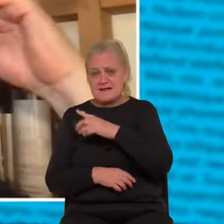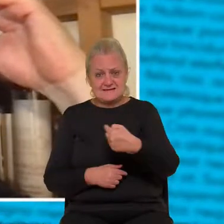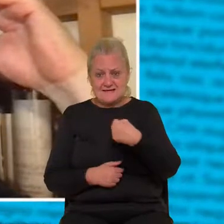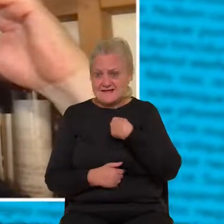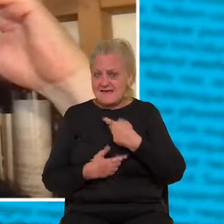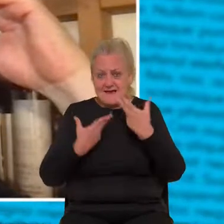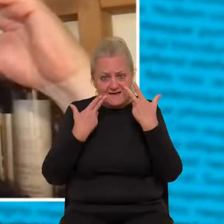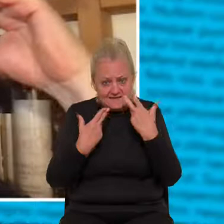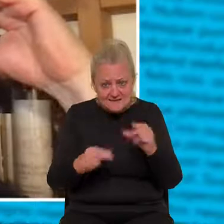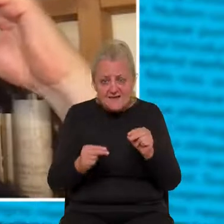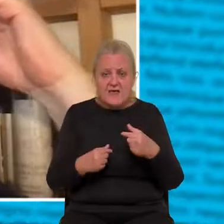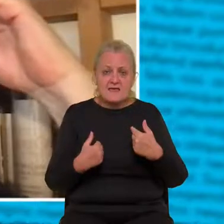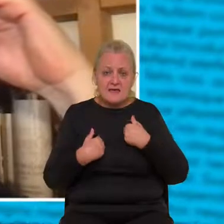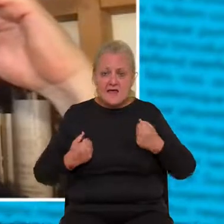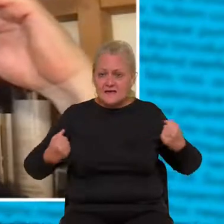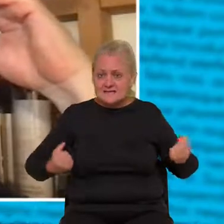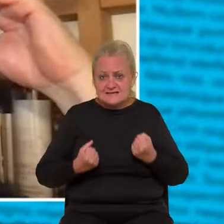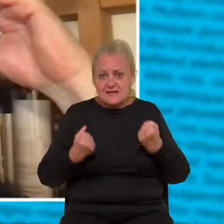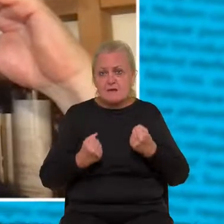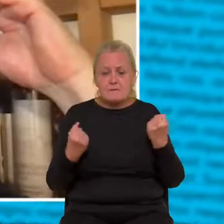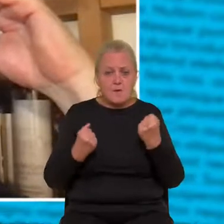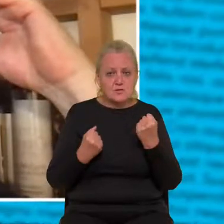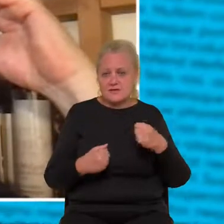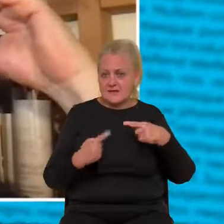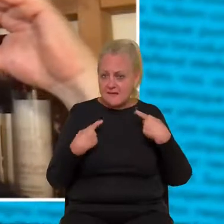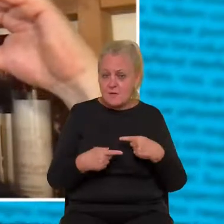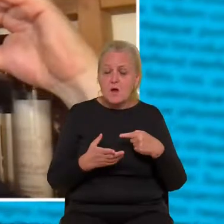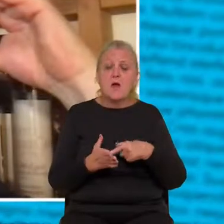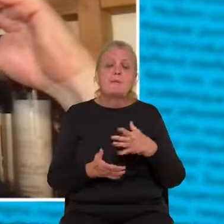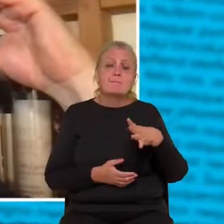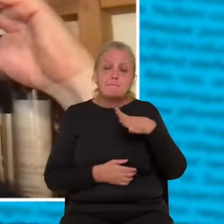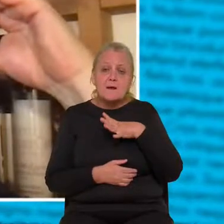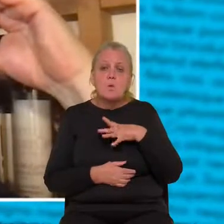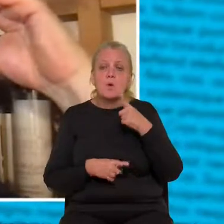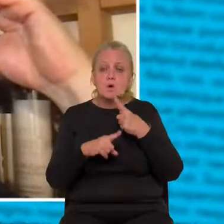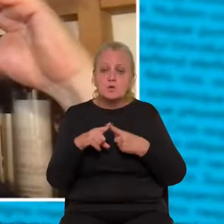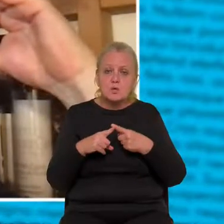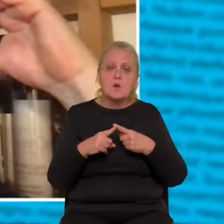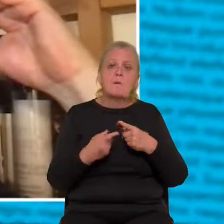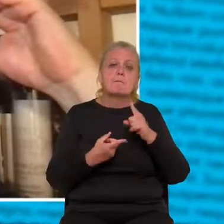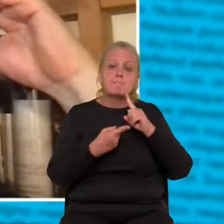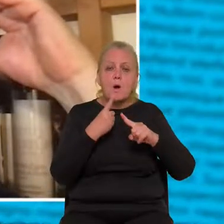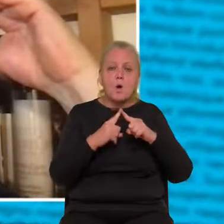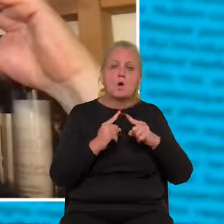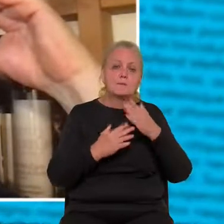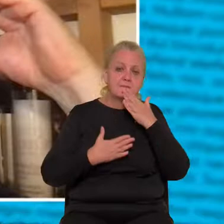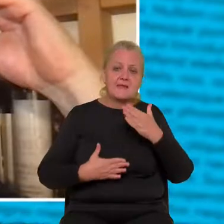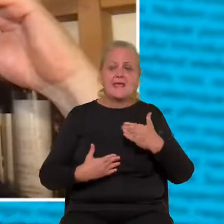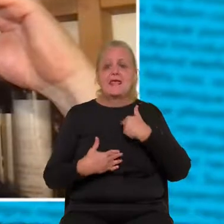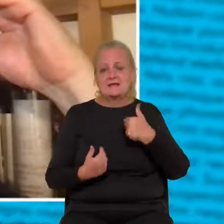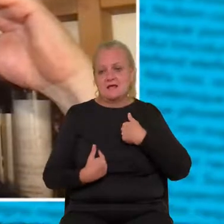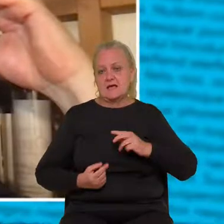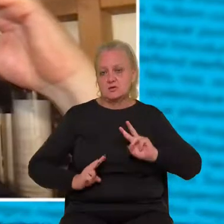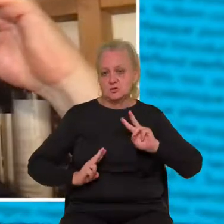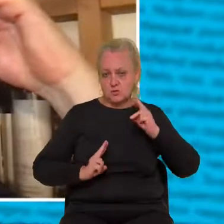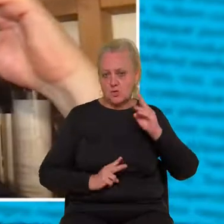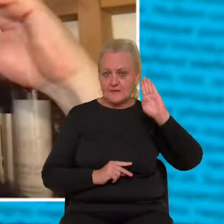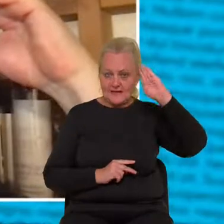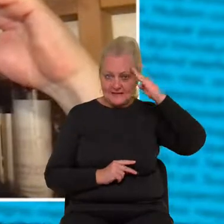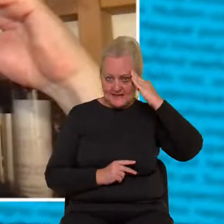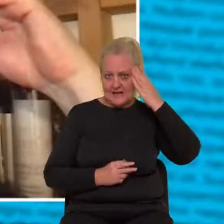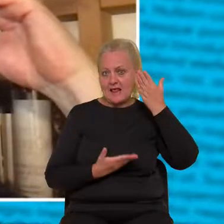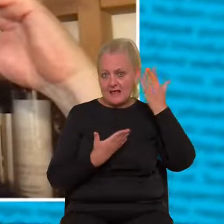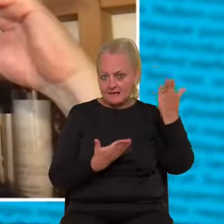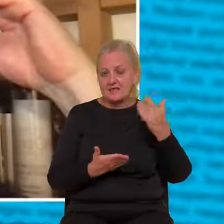naprawdę tutaj dużego zaangażowania. Miałem pewne sympatie polityczne. Jestem w końcu Irlandczykiem i Irlandczycy generalnie